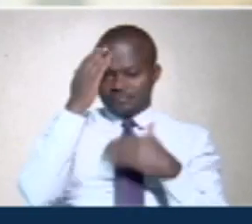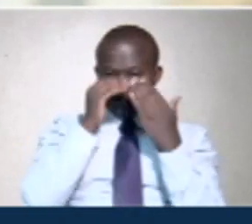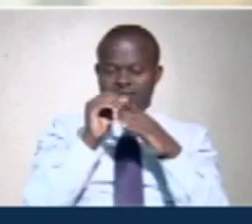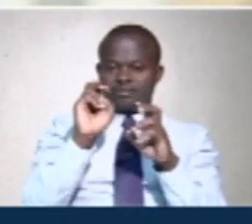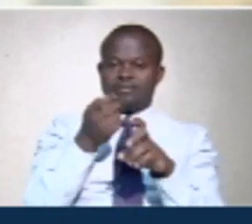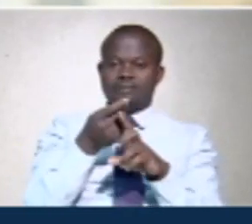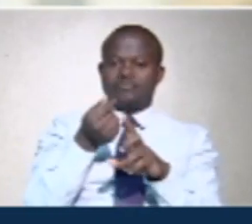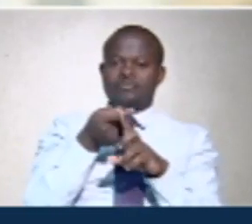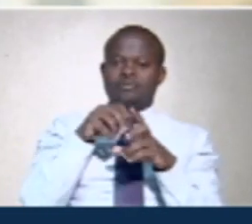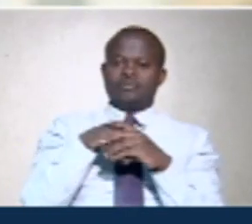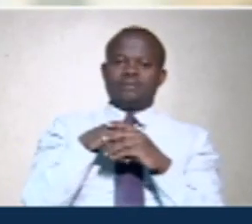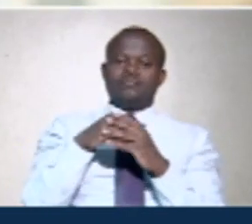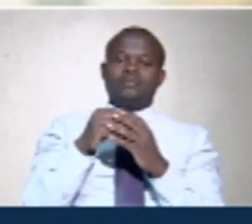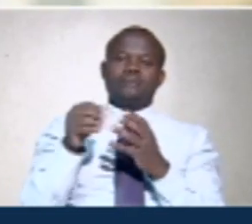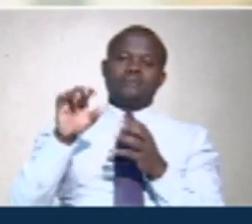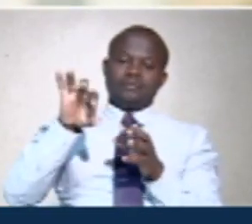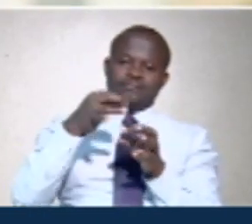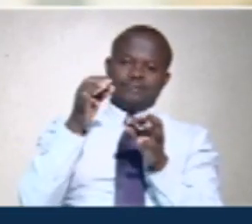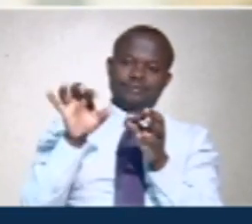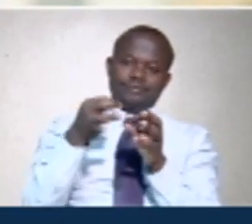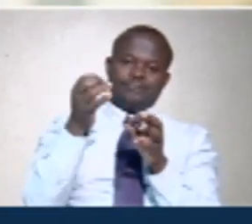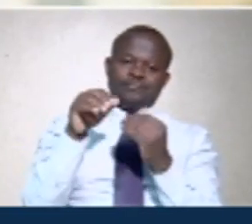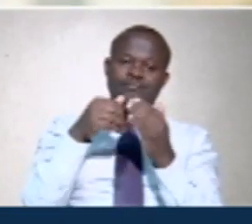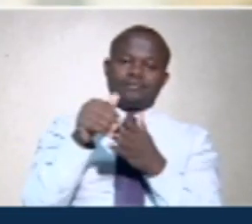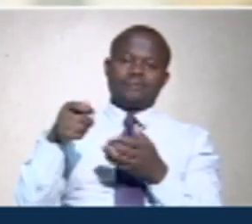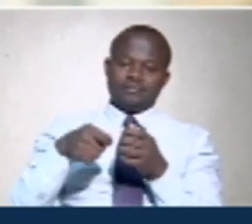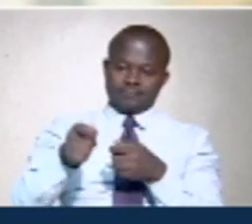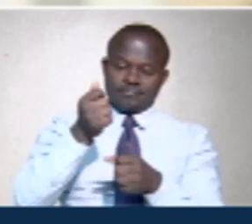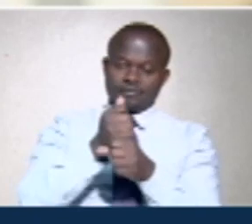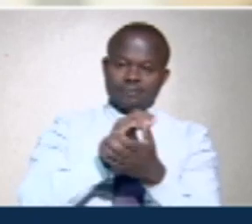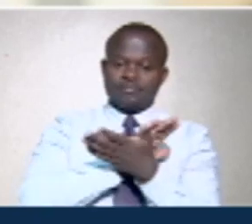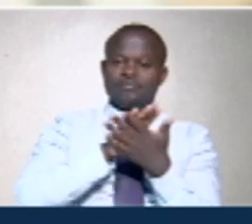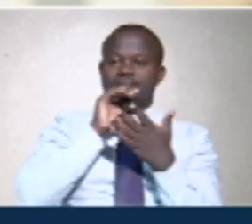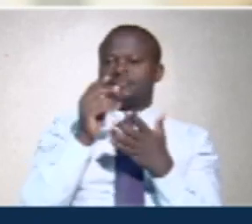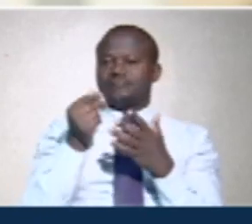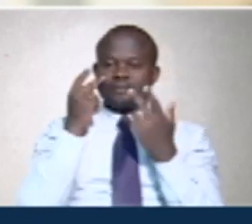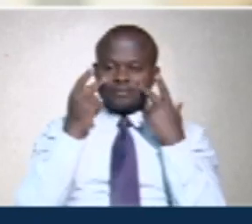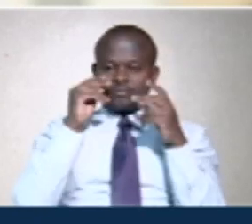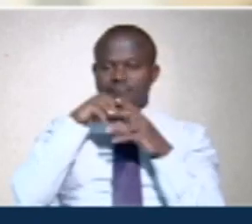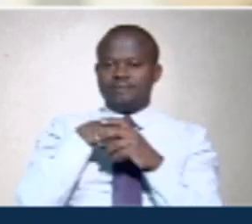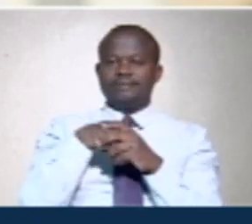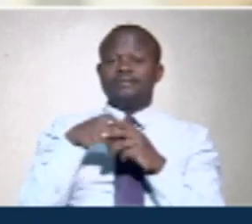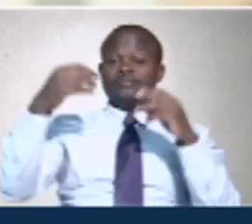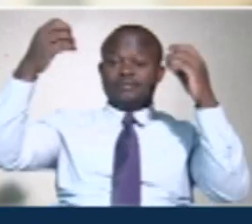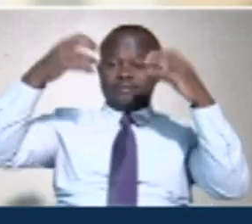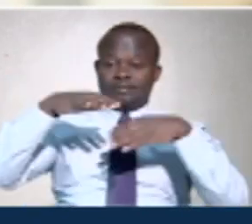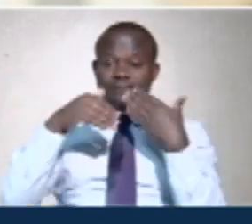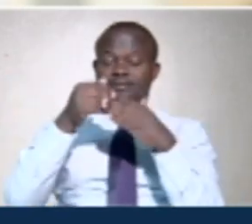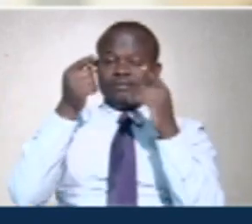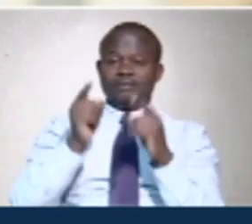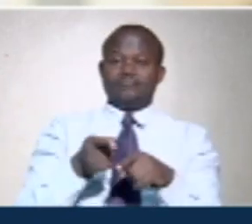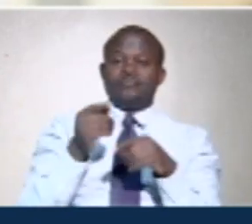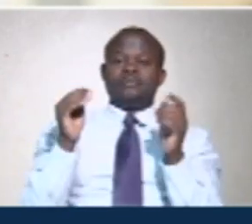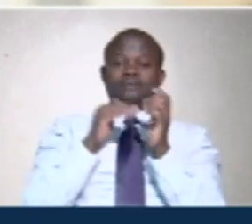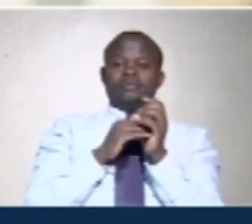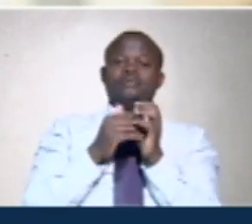tuvanamo n'ay'abasoroma n'abakibagara nta mafaranga rwose tubonamo afatika uraza amafaranga